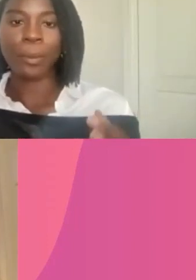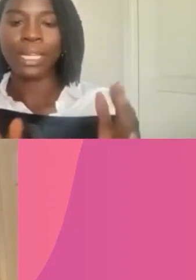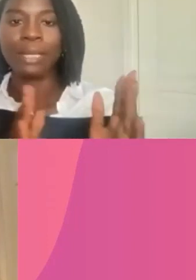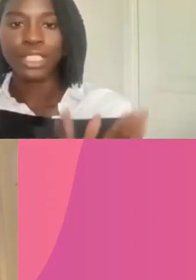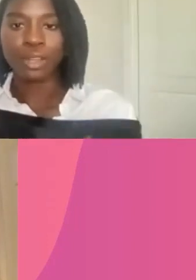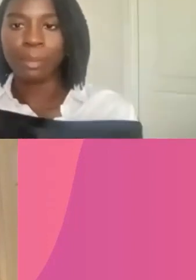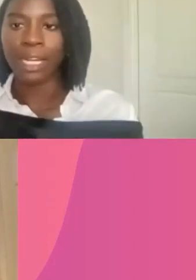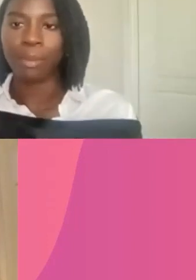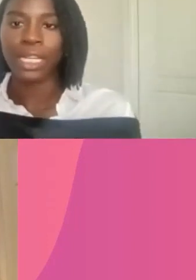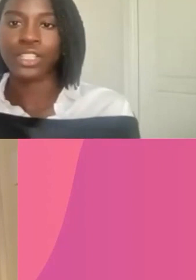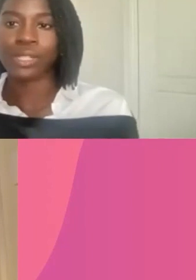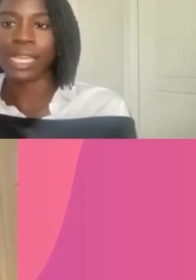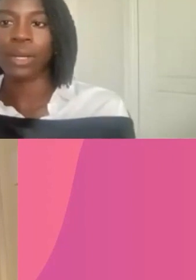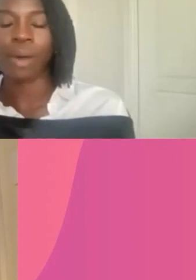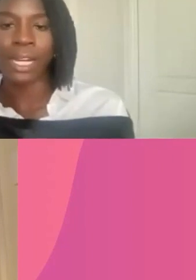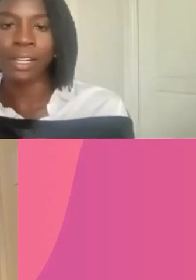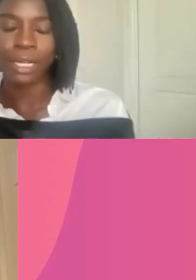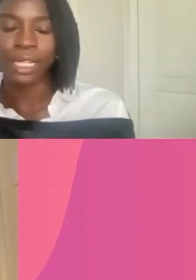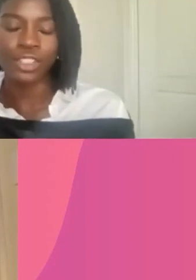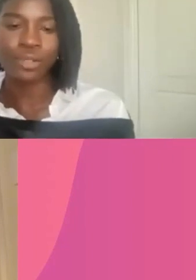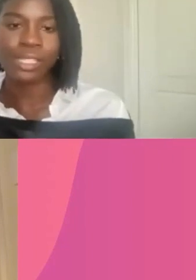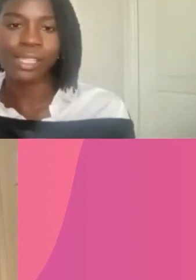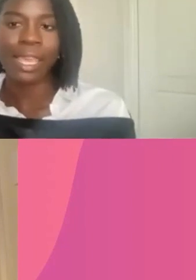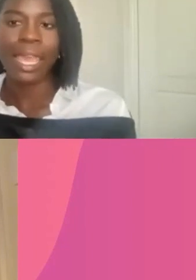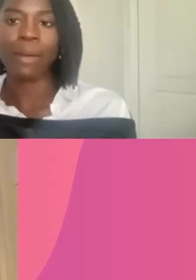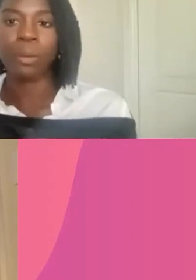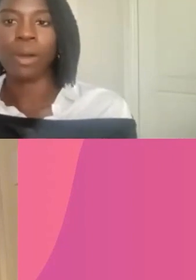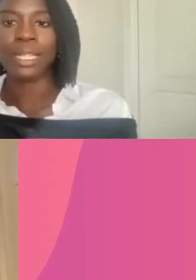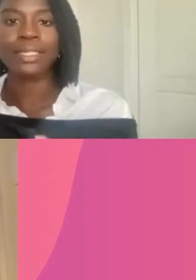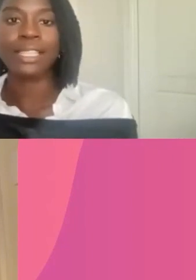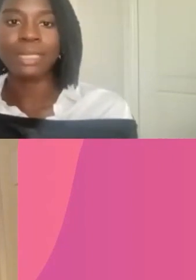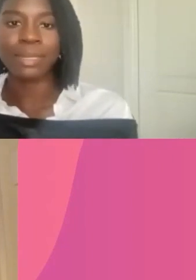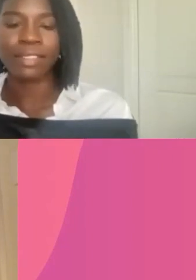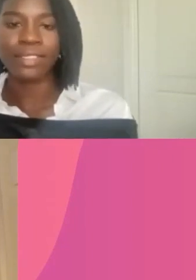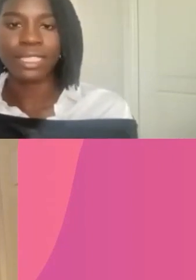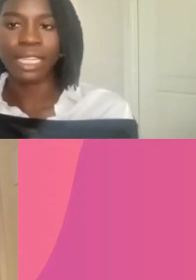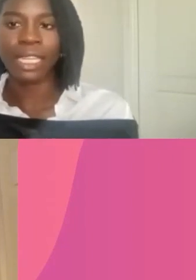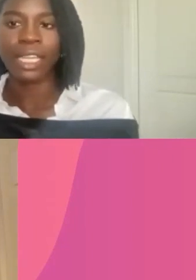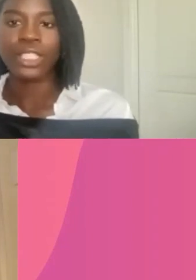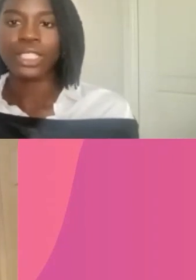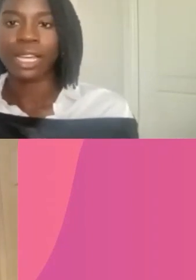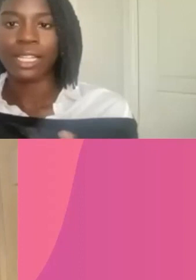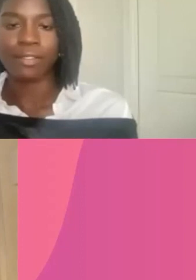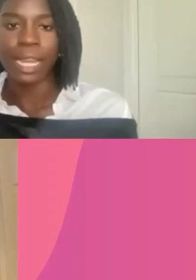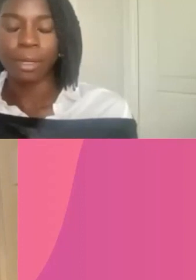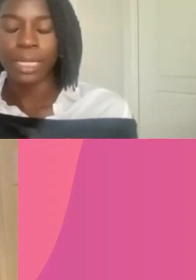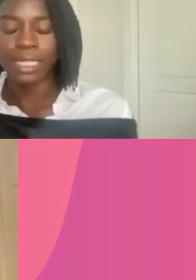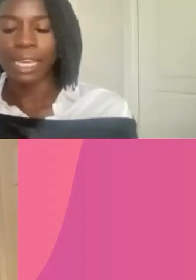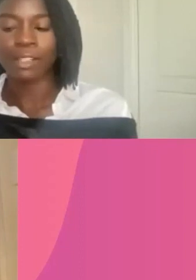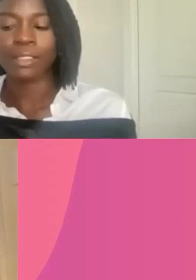parce qu'on a trouvé tellement de travail portant sur les traumatismes crâniens, lésions cérébrales